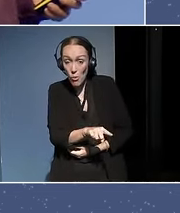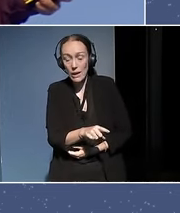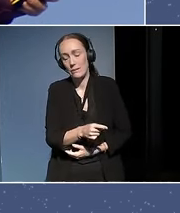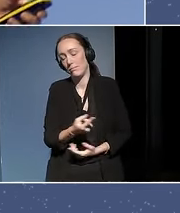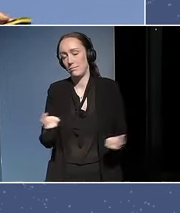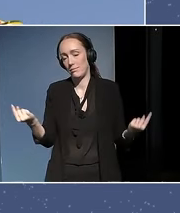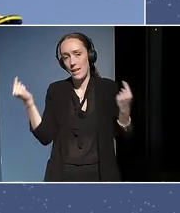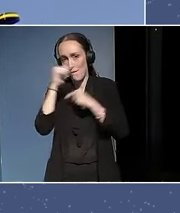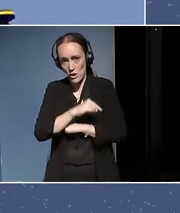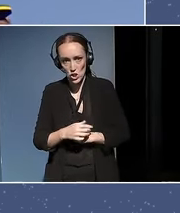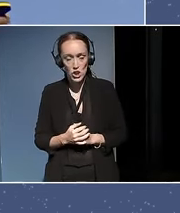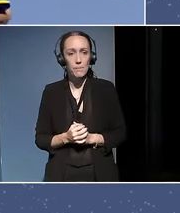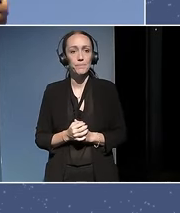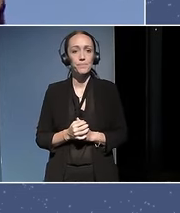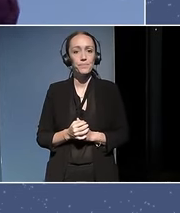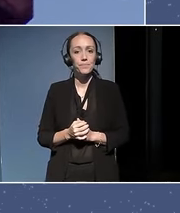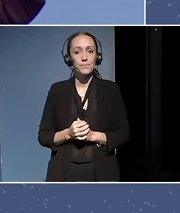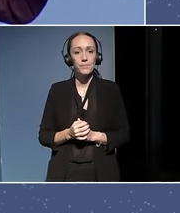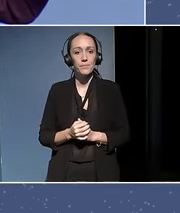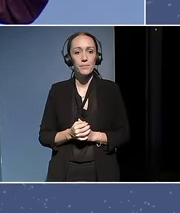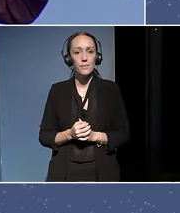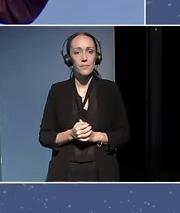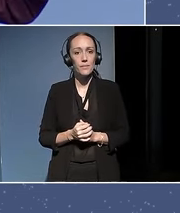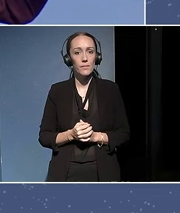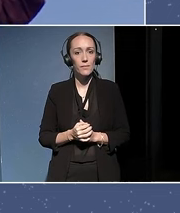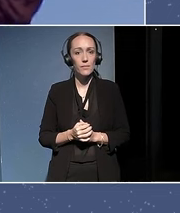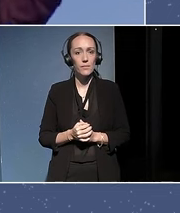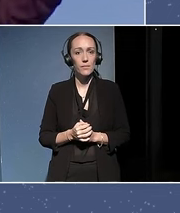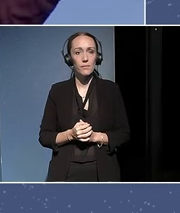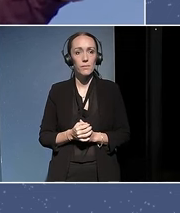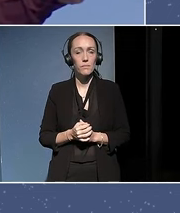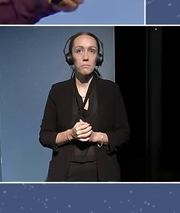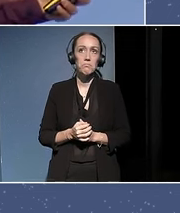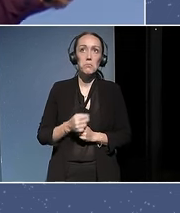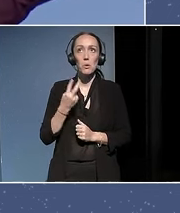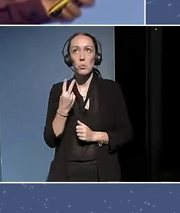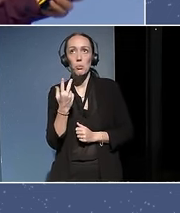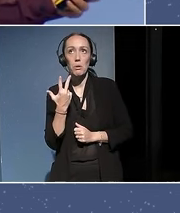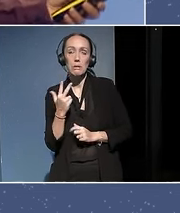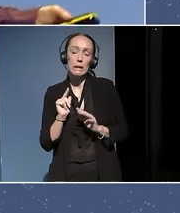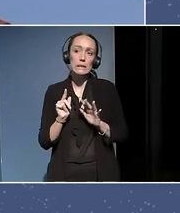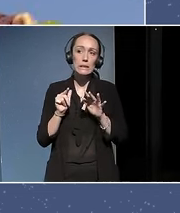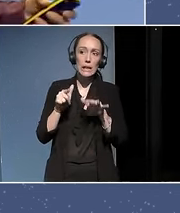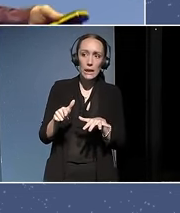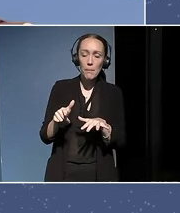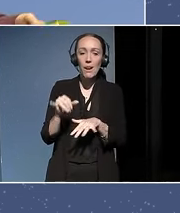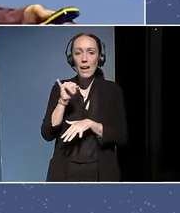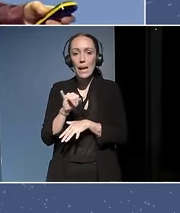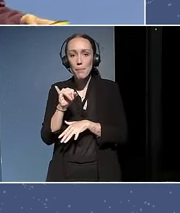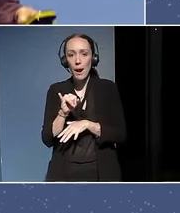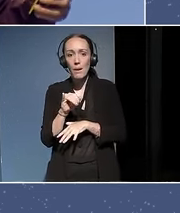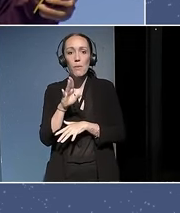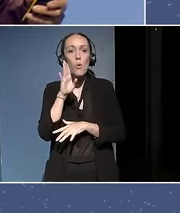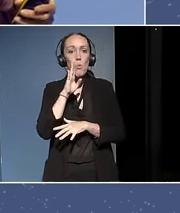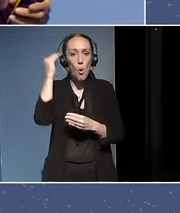quella faccia per Du tre settimane Ibrahim cca il beduino dappertutto nei